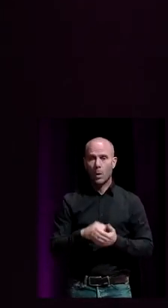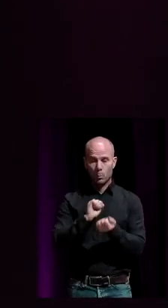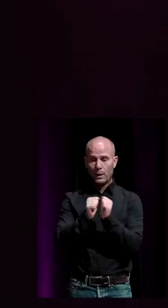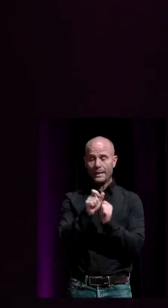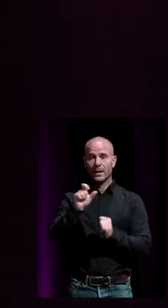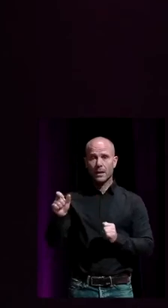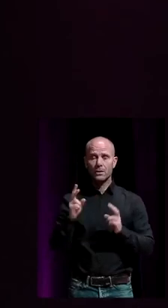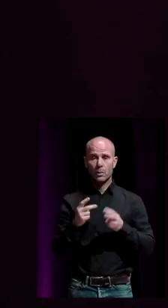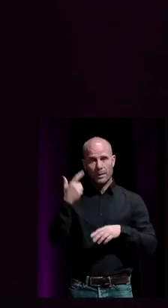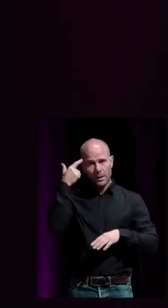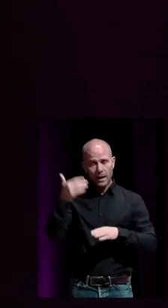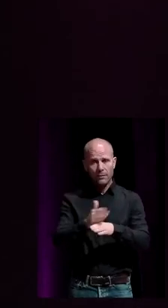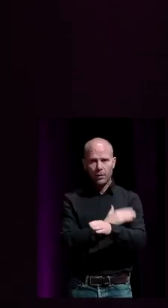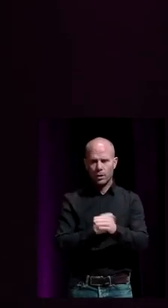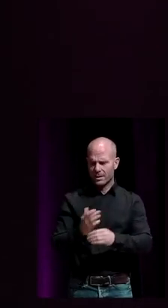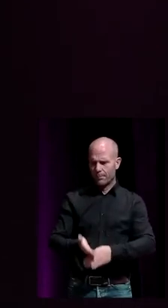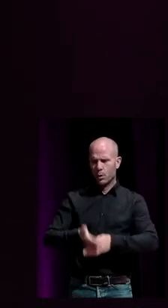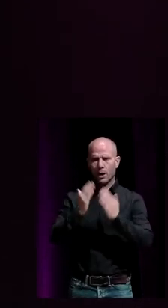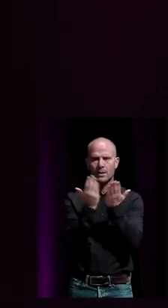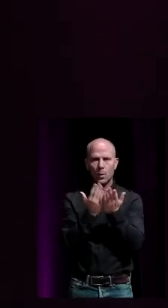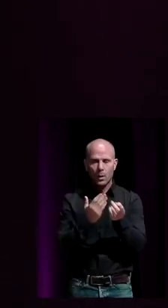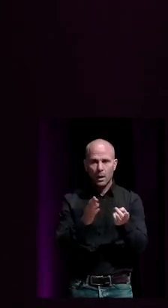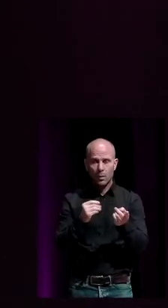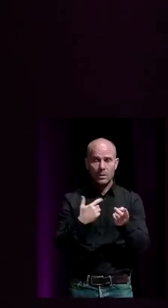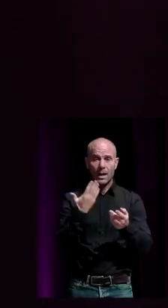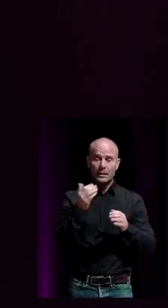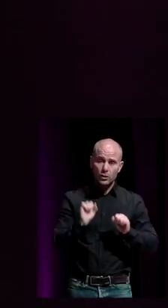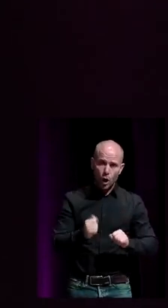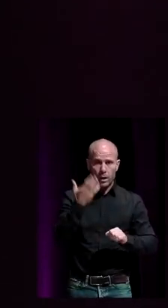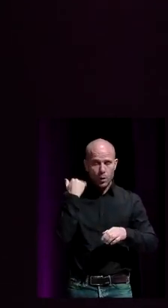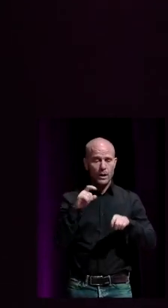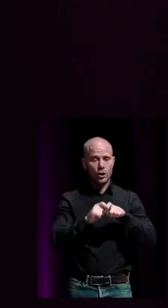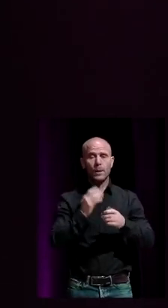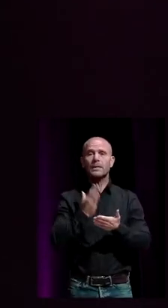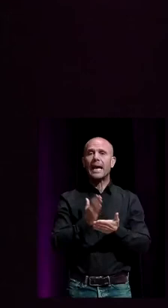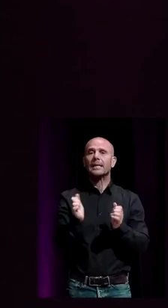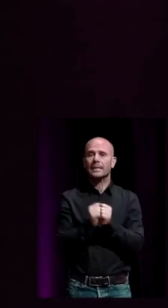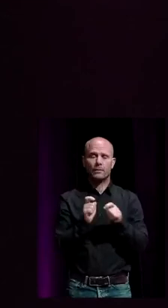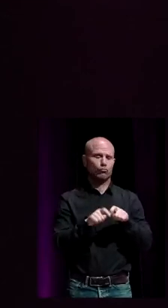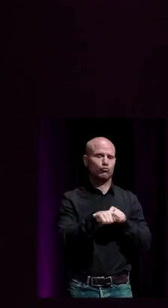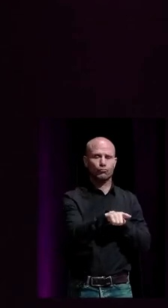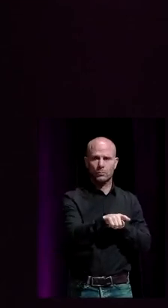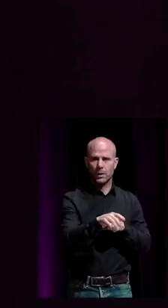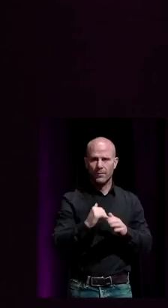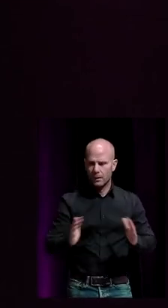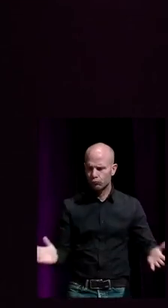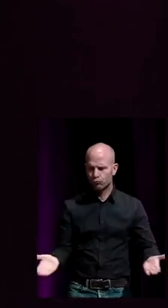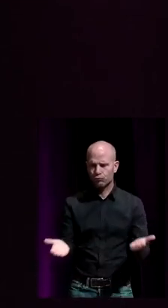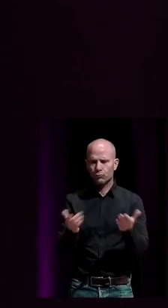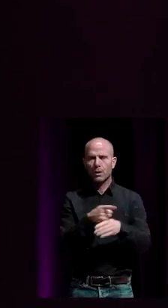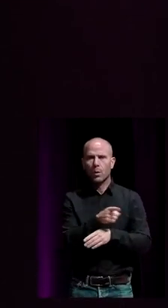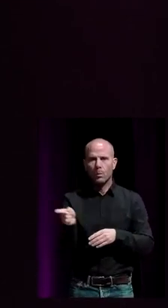politiker som tänker till när man ska bygga en skola, att man också kan cykla dit säkert. Att vi hyllar dem och lyfter fram